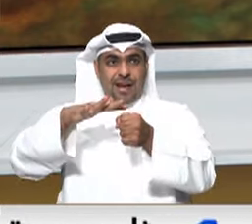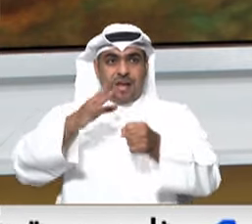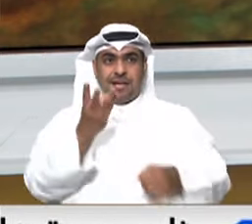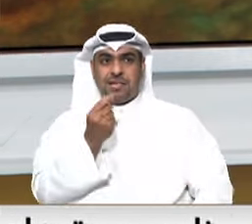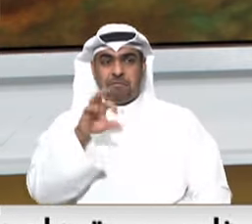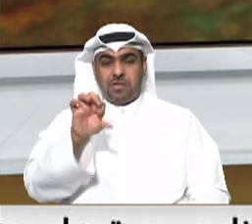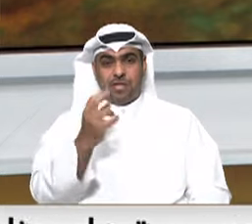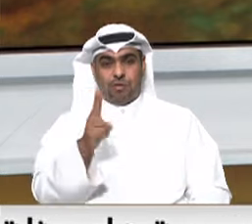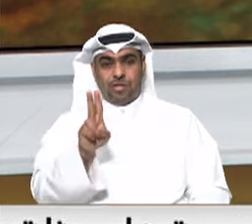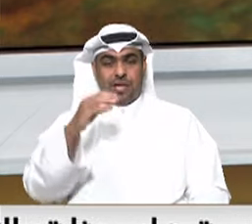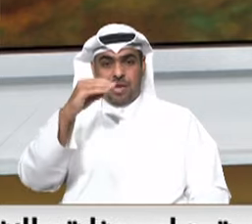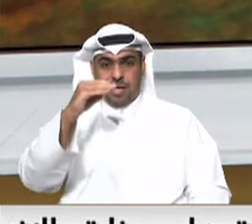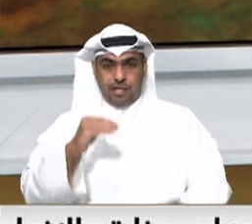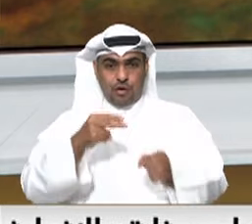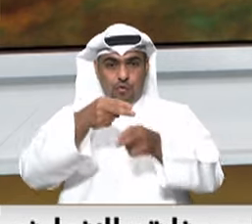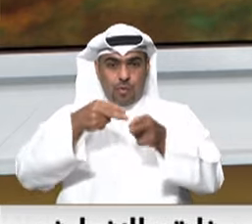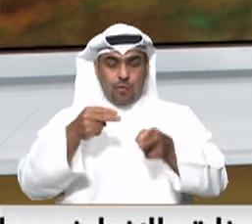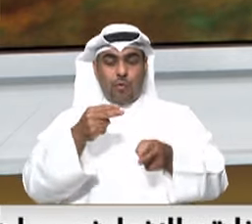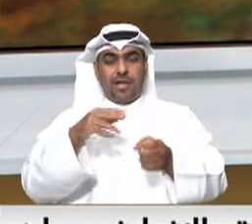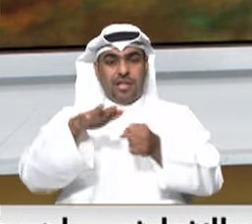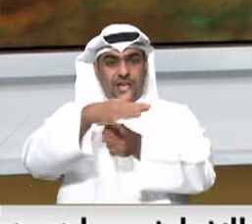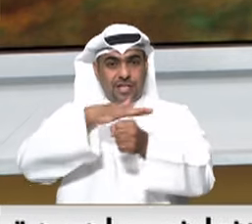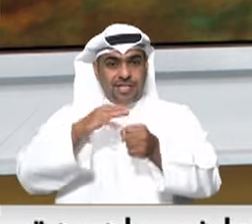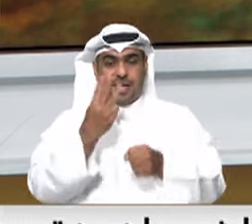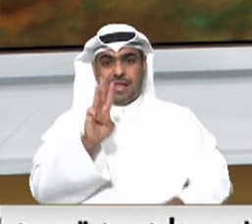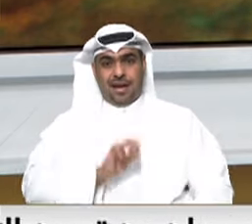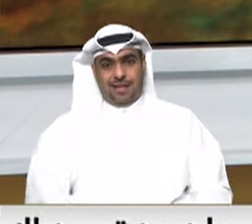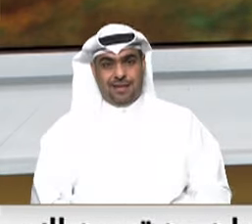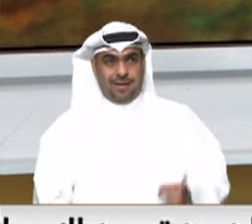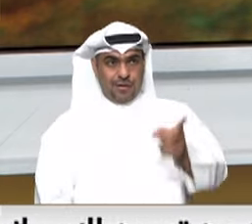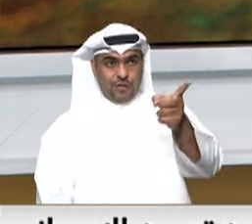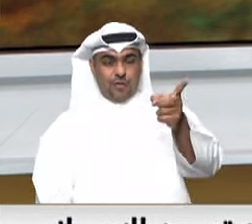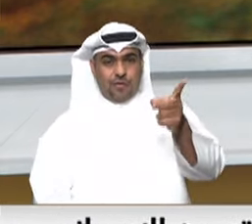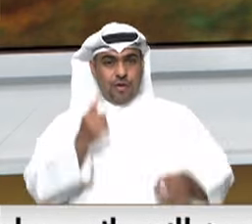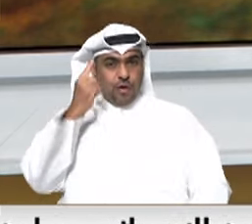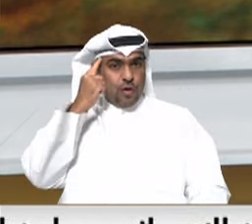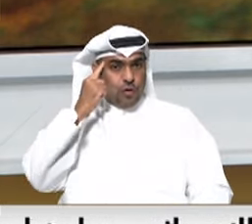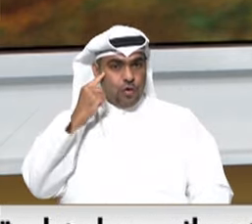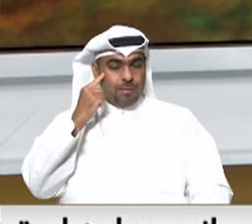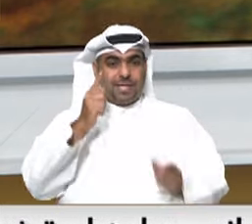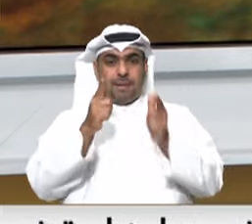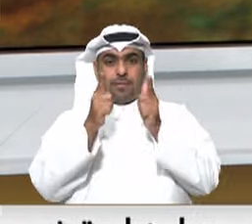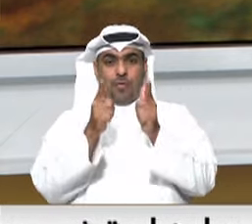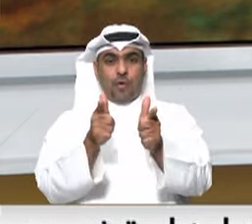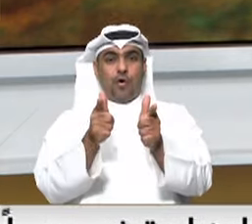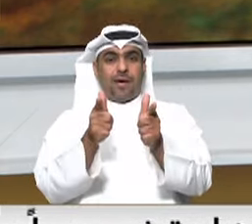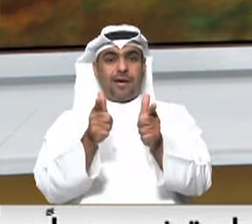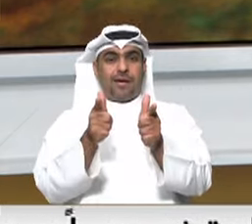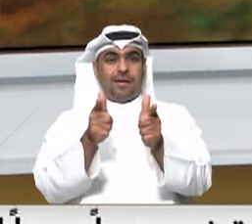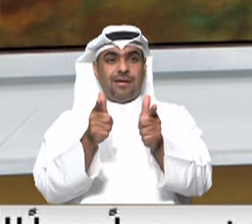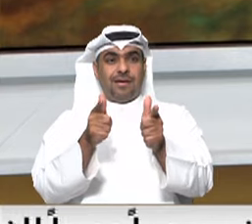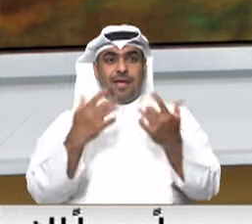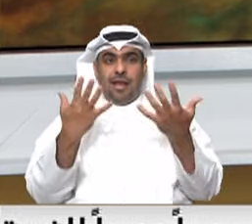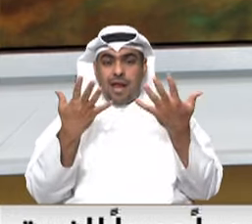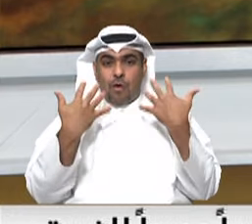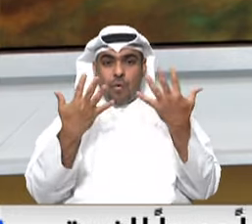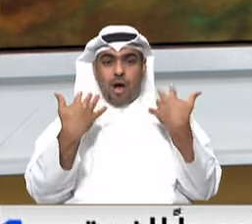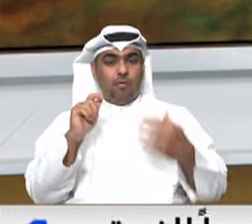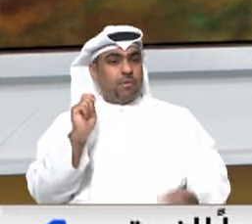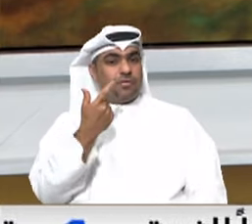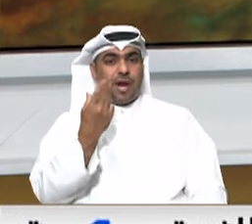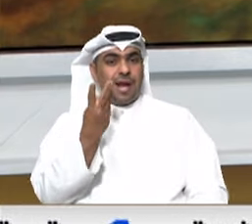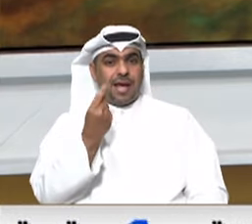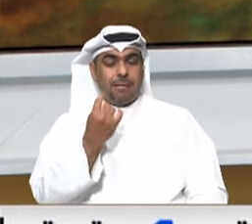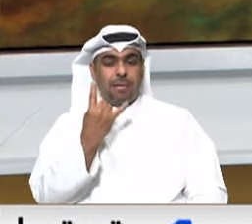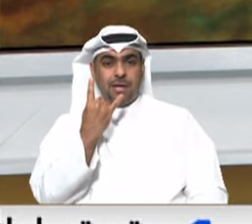30 درجة مئوية. يستمر الطقس حار لبعد منتصف نهار يوم السبت إن شاء الله، والرياح تستمر جنوبية شرقية خفيفة إلى